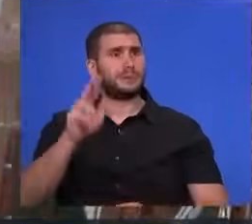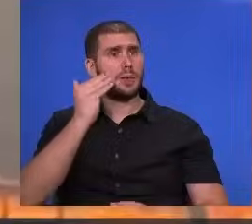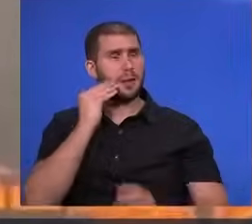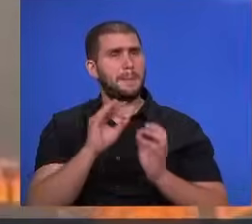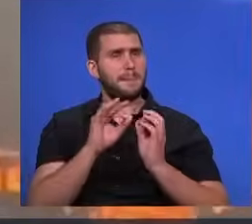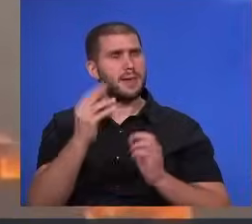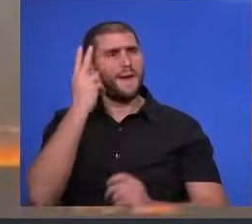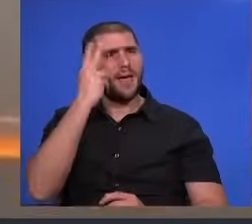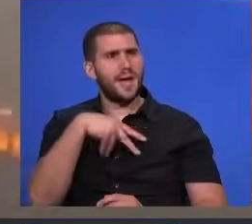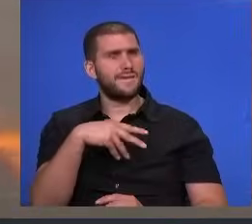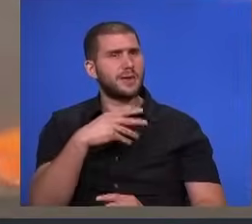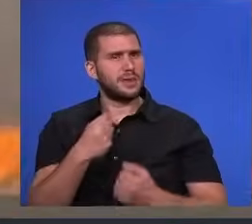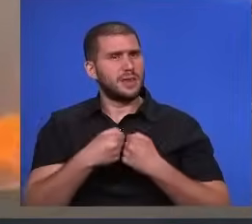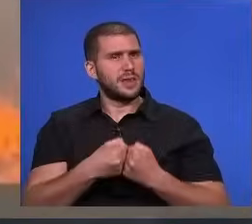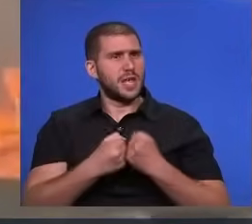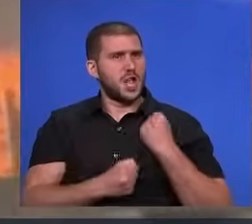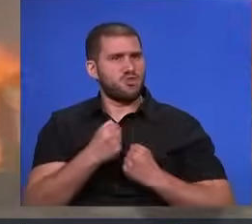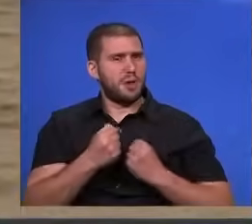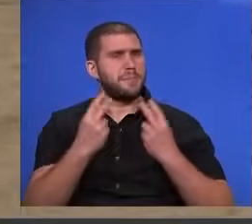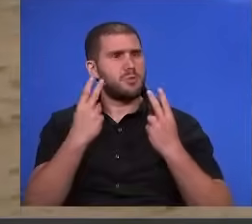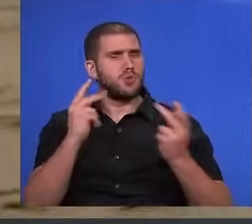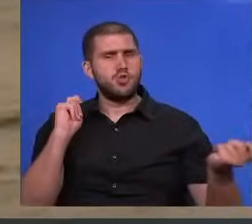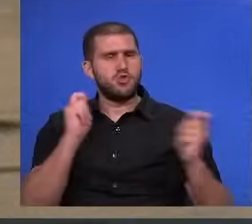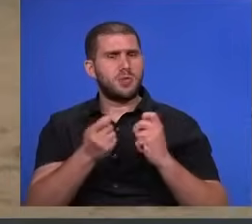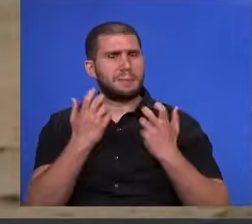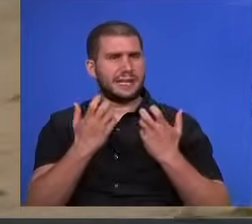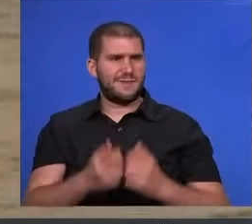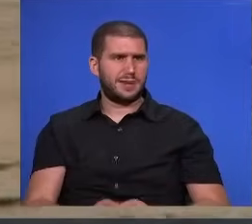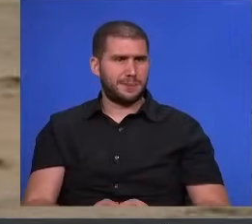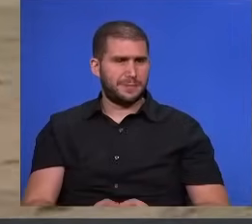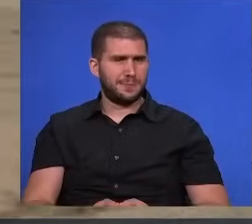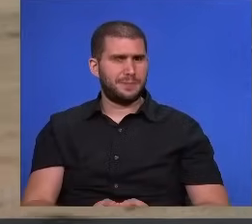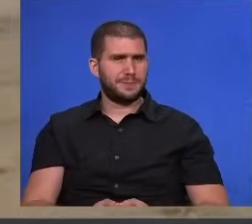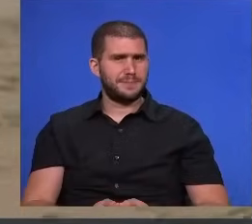להבין, בדרך הקשה, את משמעות שינוי האקלים. נתן גוטמן, וושינגטון.